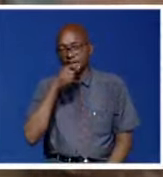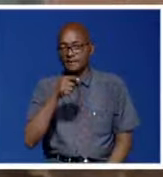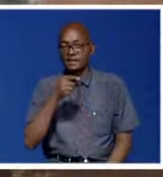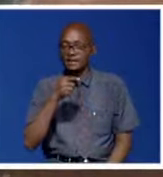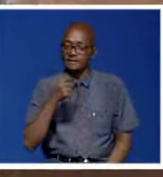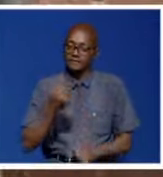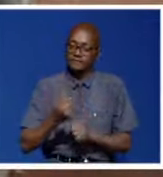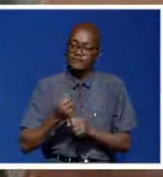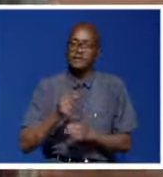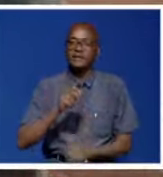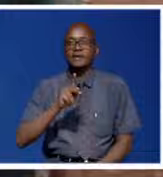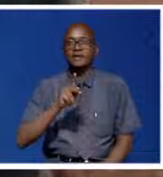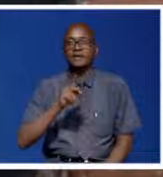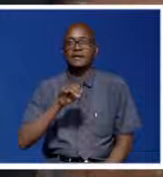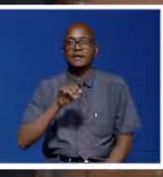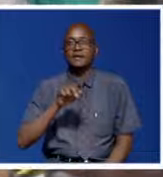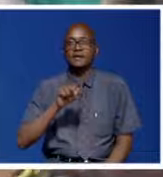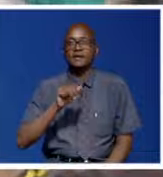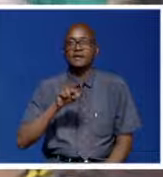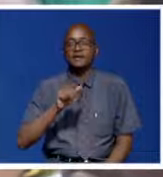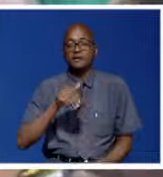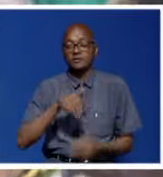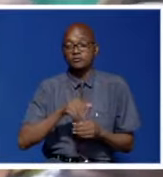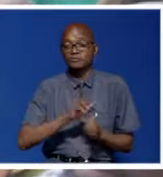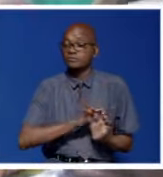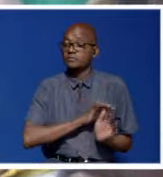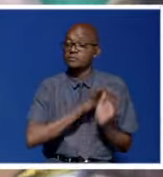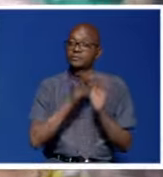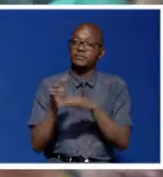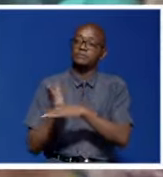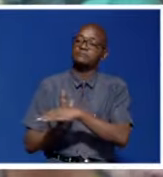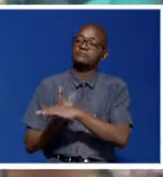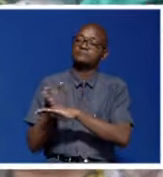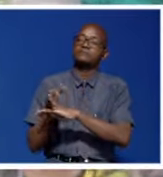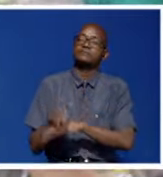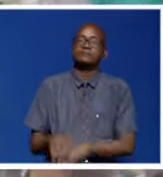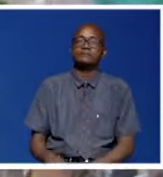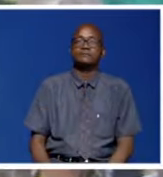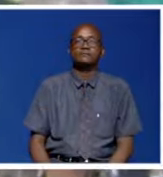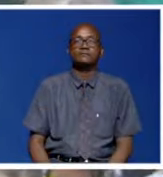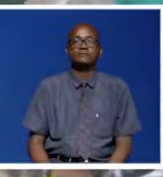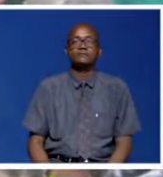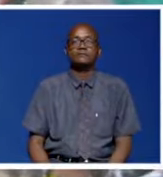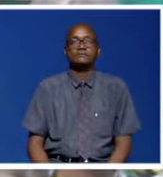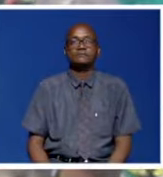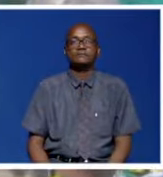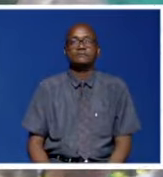na ujumbe wake kuzuru eneo hili. Ungeongeza safari nyingi za misaada kuja.